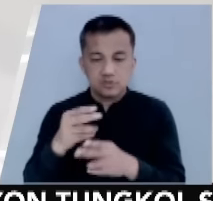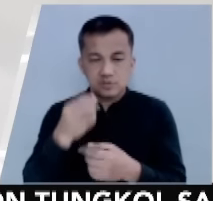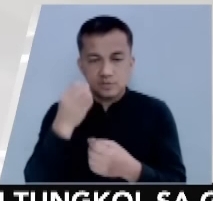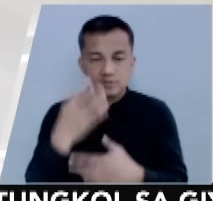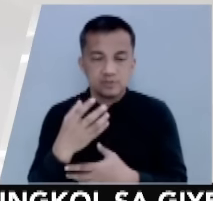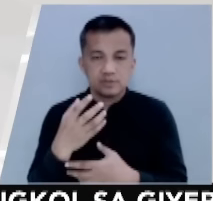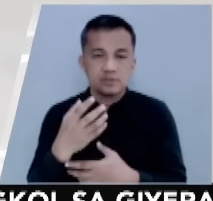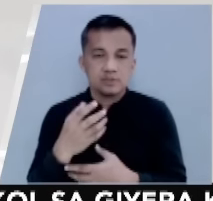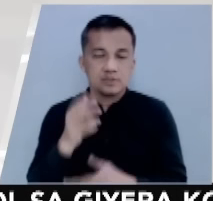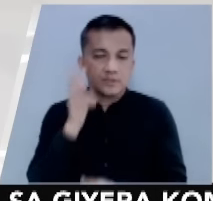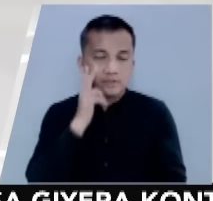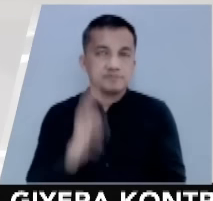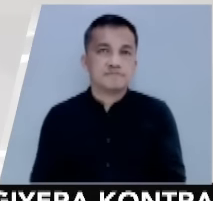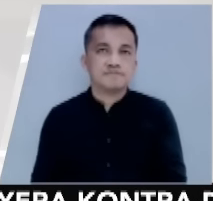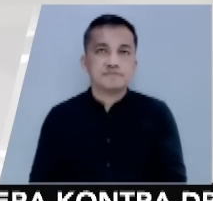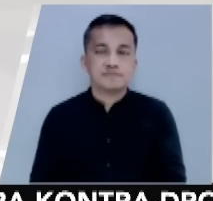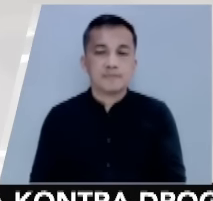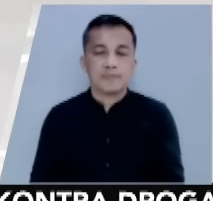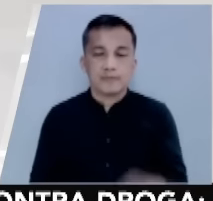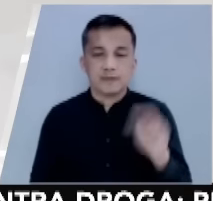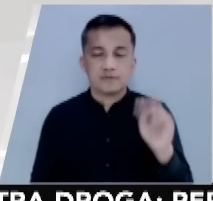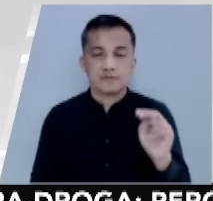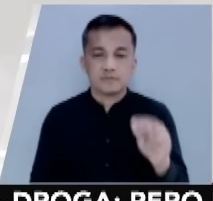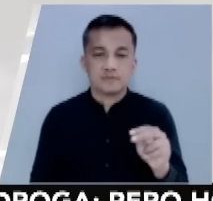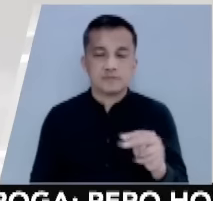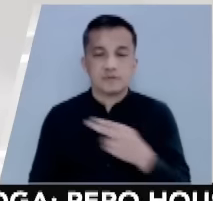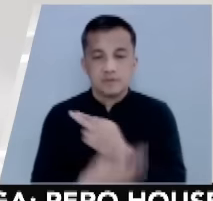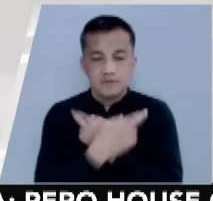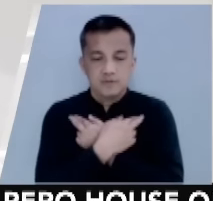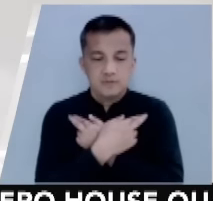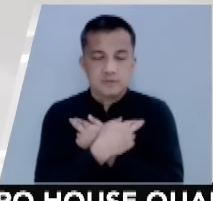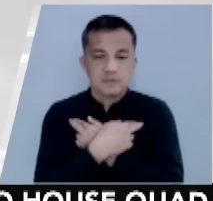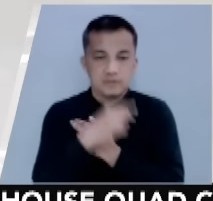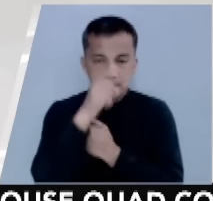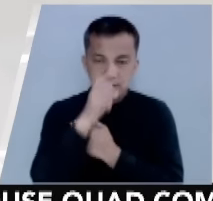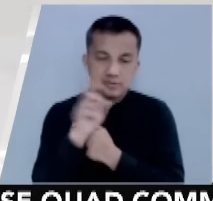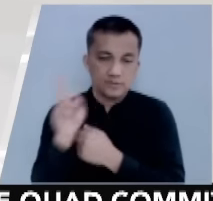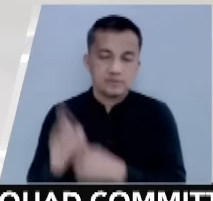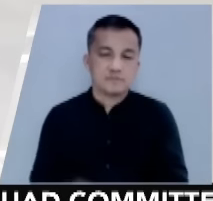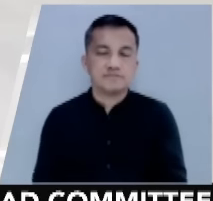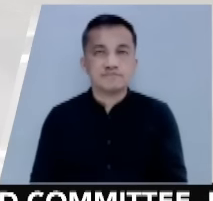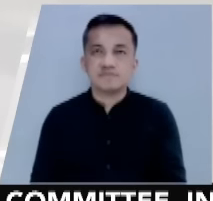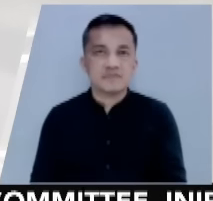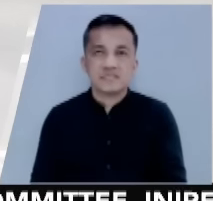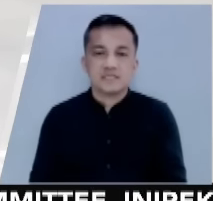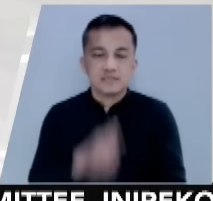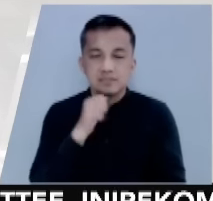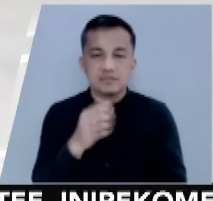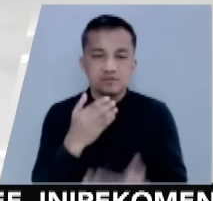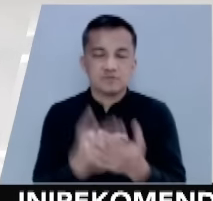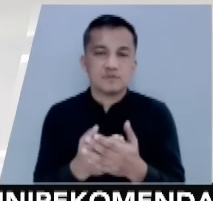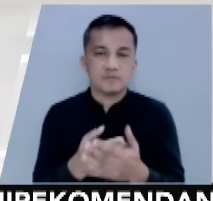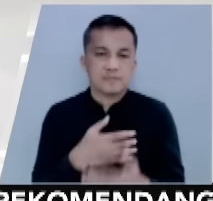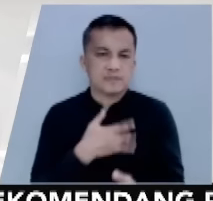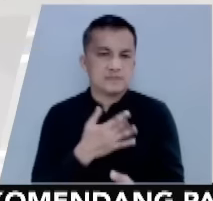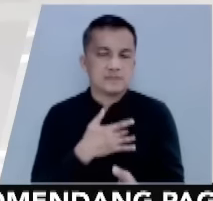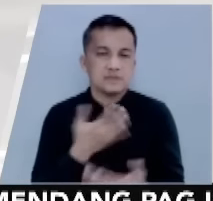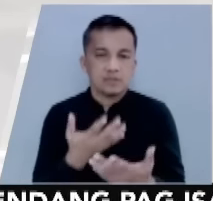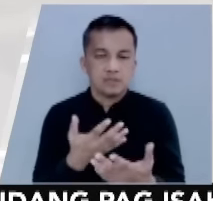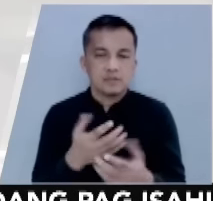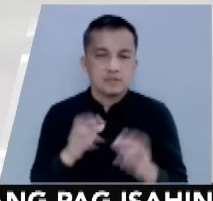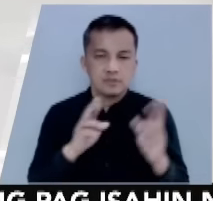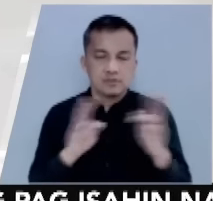kay Duterte. Kailangan daw muna nitong magpahinga dahil sa edad nito. Hindi rin daw mabuti ang pakiramdam nito, pero handa naman daw